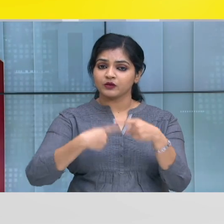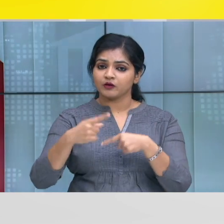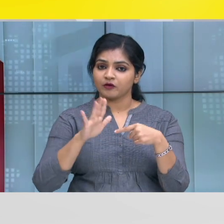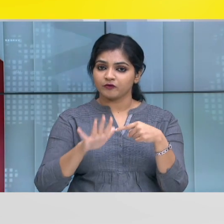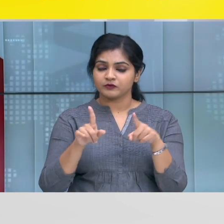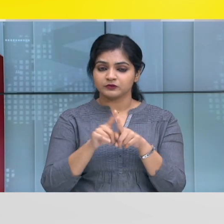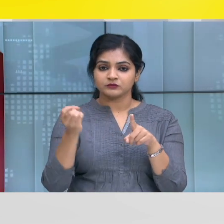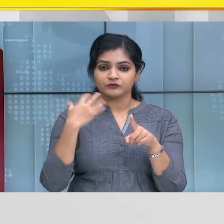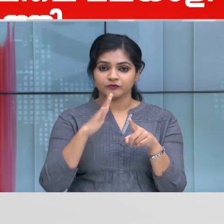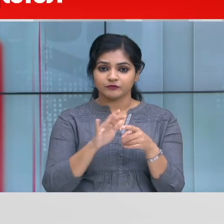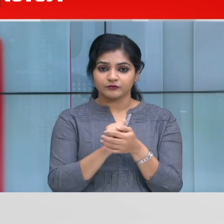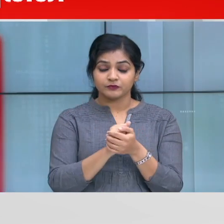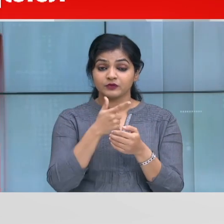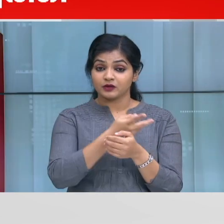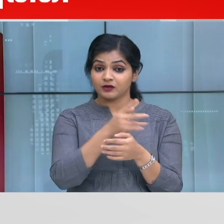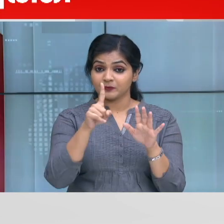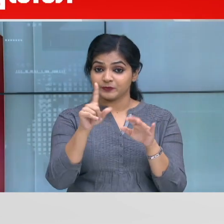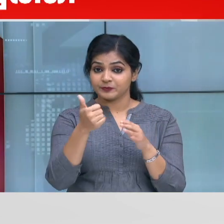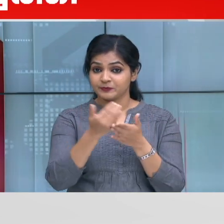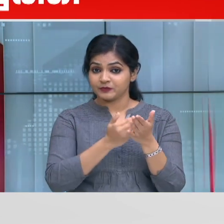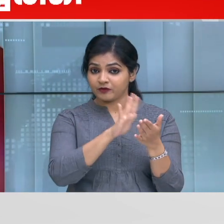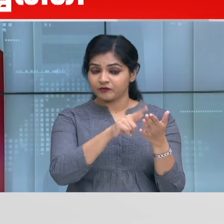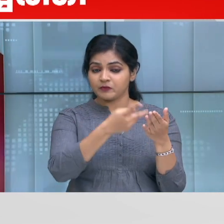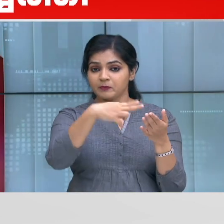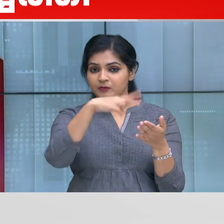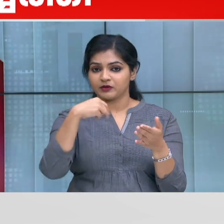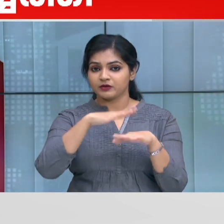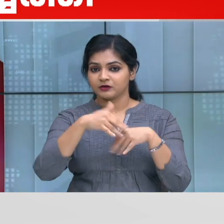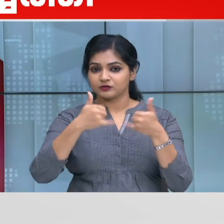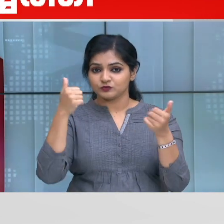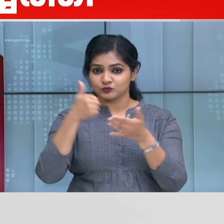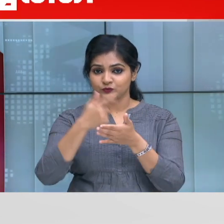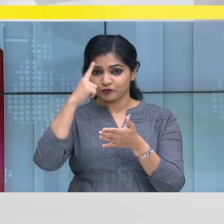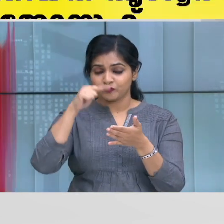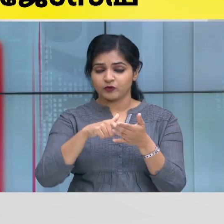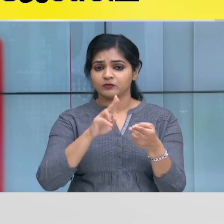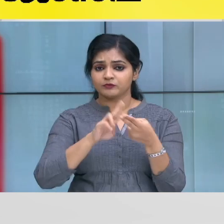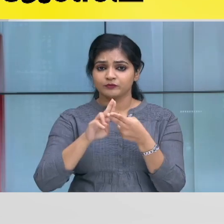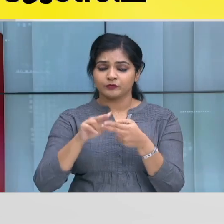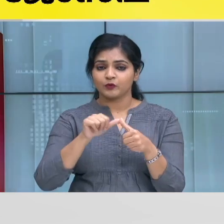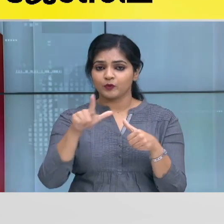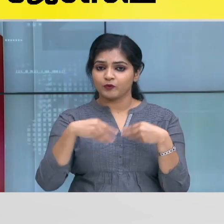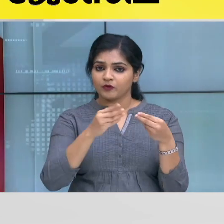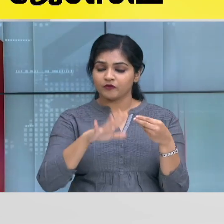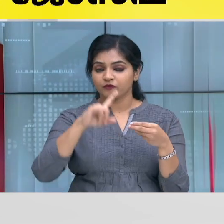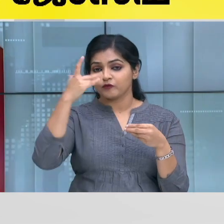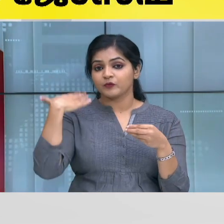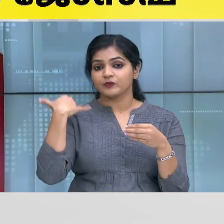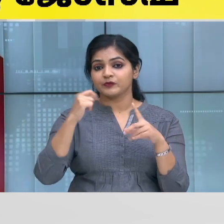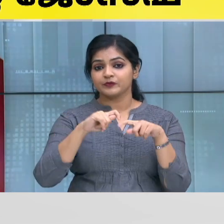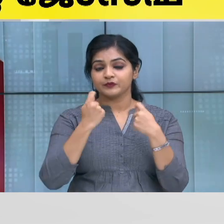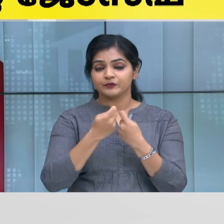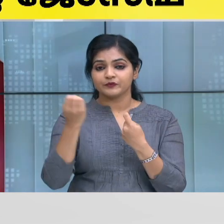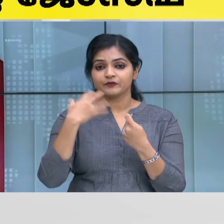പുലർത്തുന്നുണ്ട്. ഇവരെയും എത്രയും വേഗം മടക്കി കൊണ്ടുവരുന്നതിനുള്ള ശ്രമങ്ങൾ ഊർജിതമായി നടക്കുന്നുണ്ട് എന്നാണ് വിദേശകാര്യ മന്ത്രാലയം